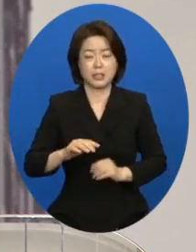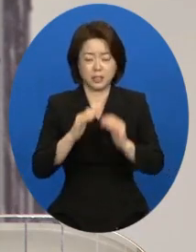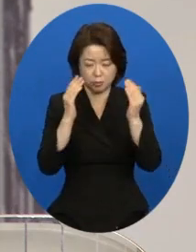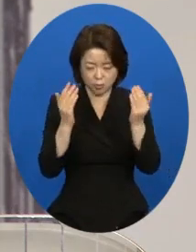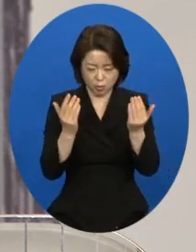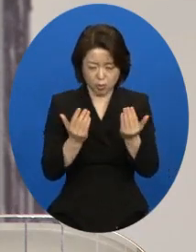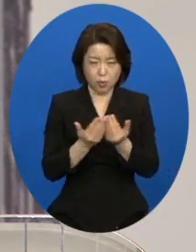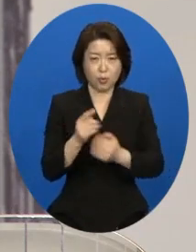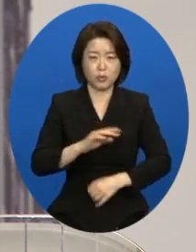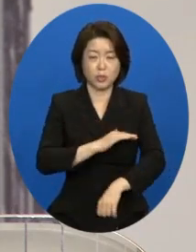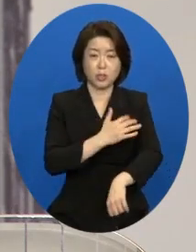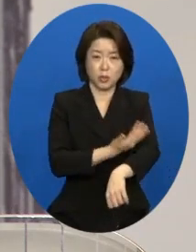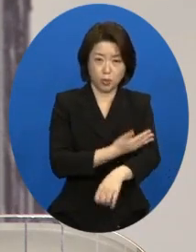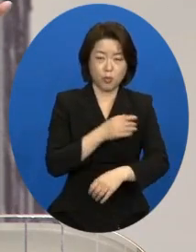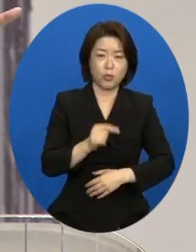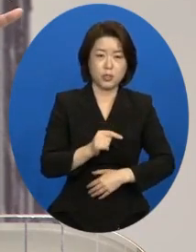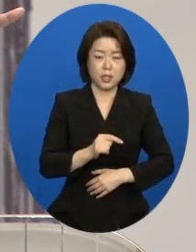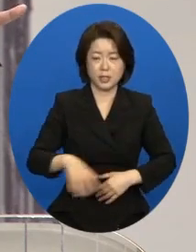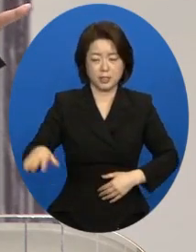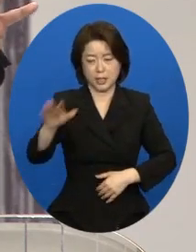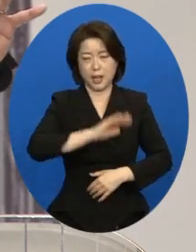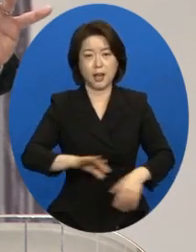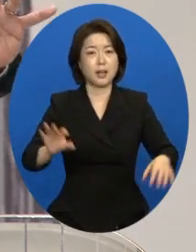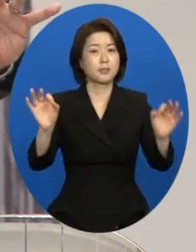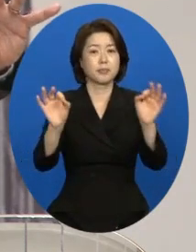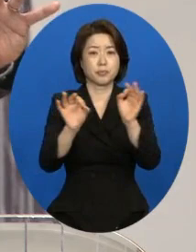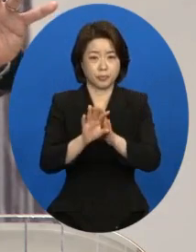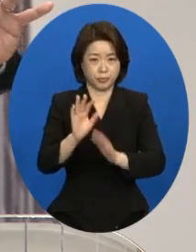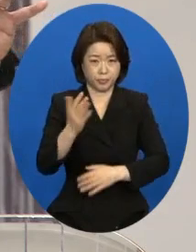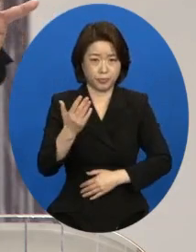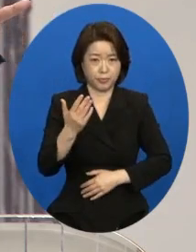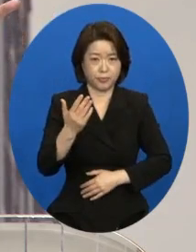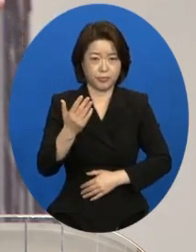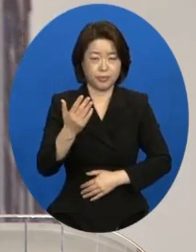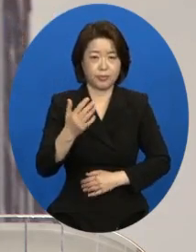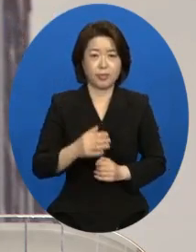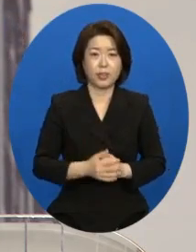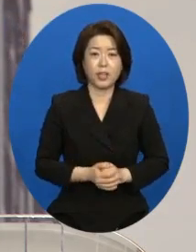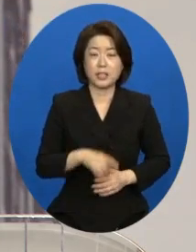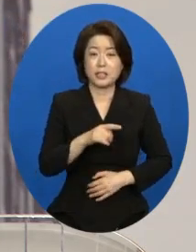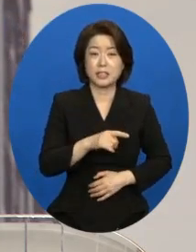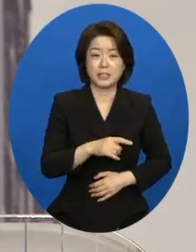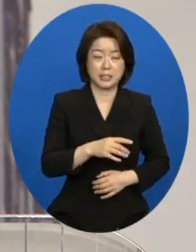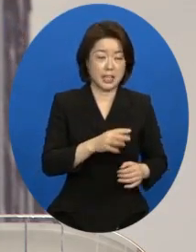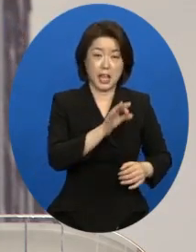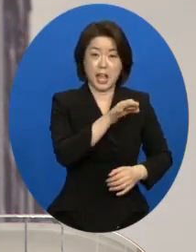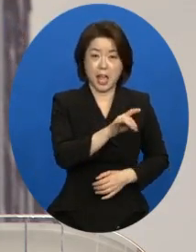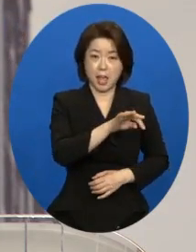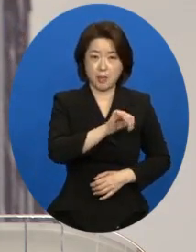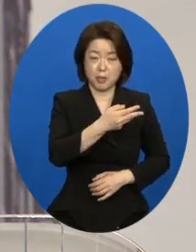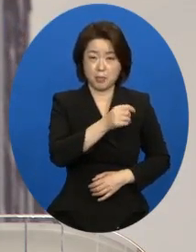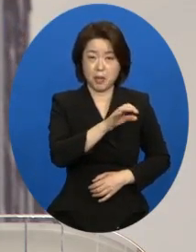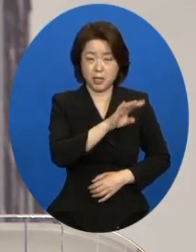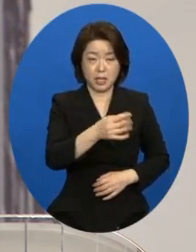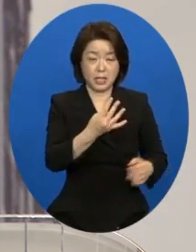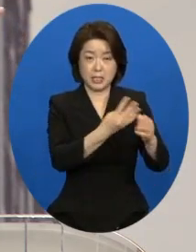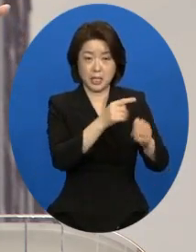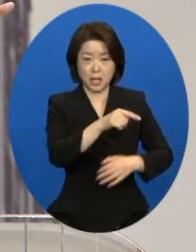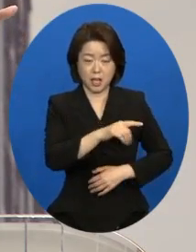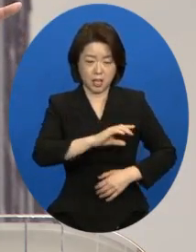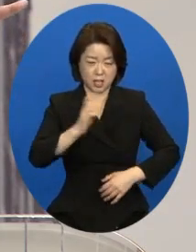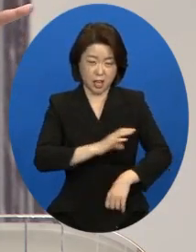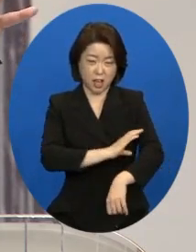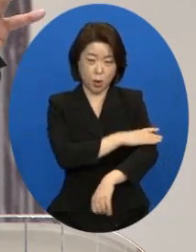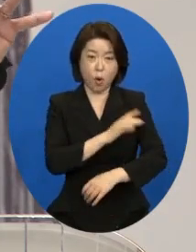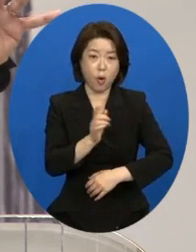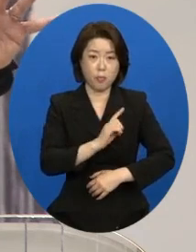모든 권세는 다 사라지게 돼요. 그래서 그 에피파네스 4세, 그렇게 강력한 권세 어떻게 된지 아십니까?